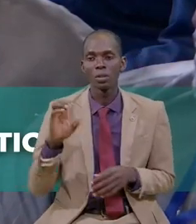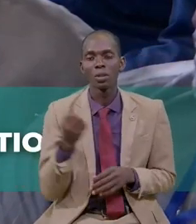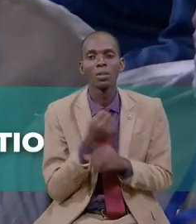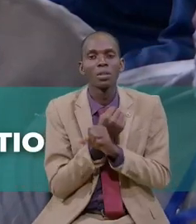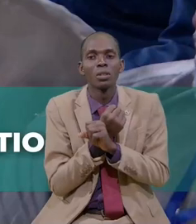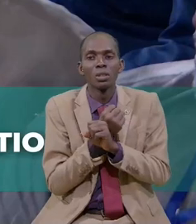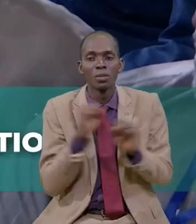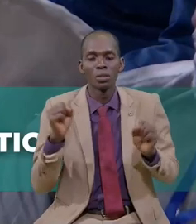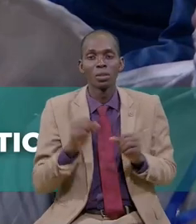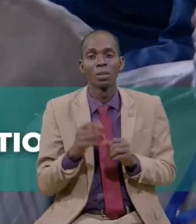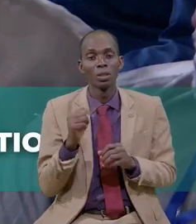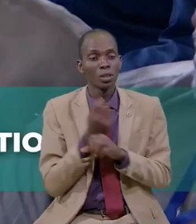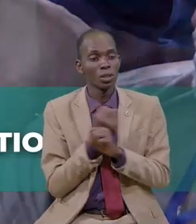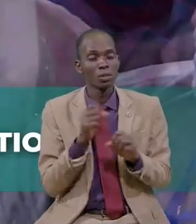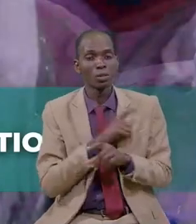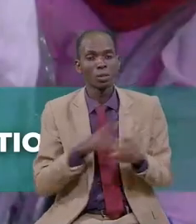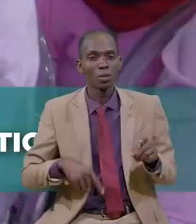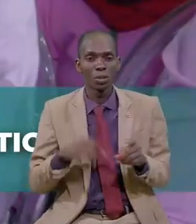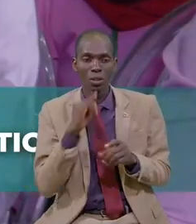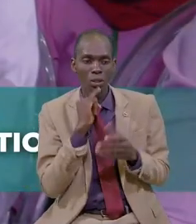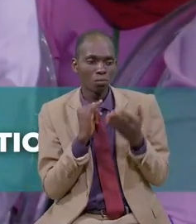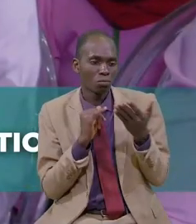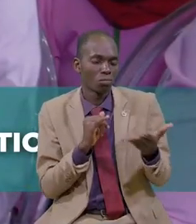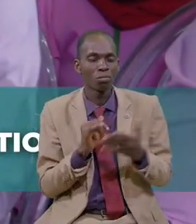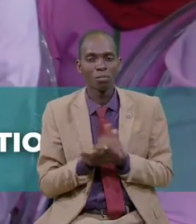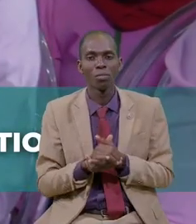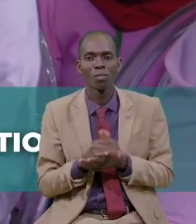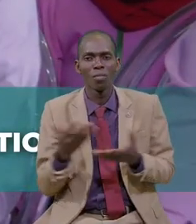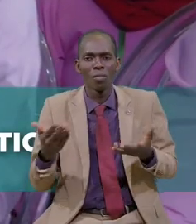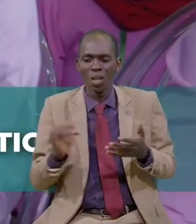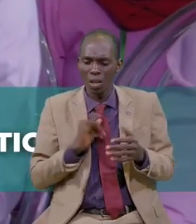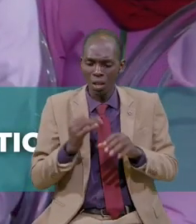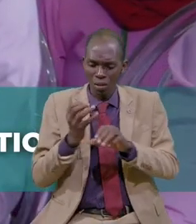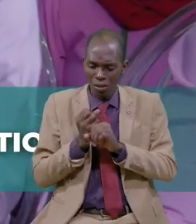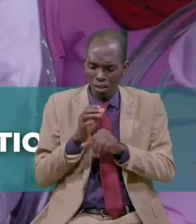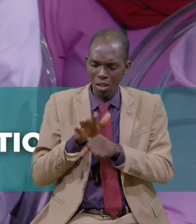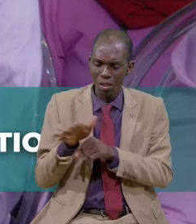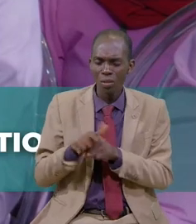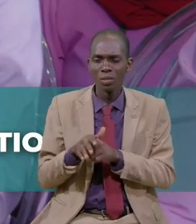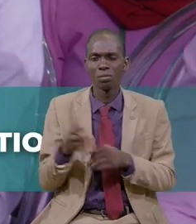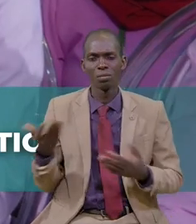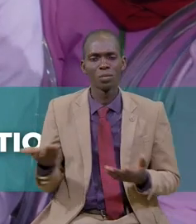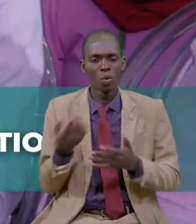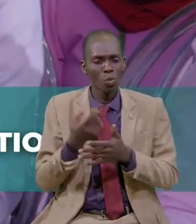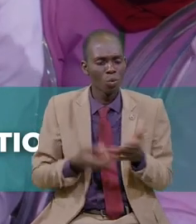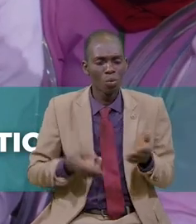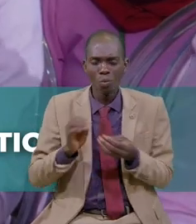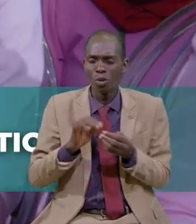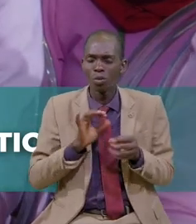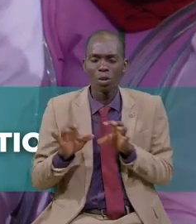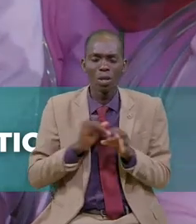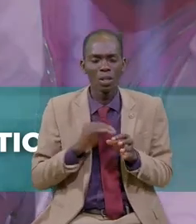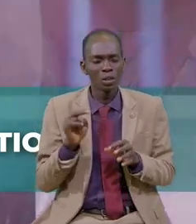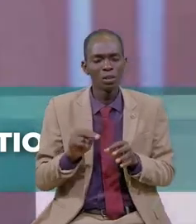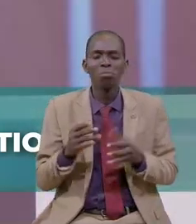salut du Seigneur est disponible, mais il rejette ça. Il dit non, qu'est-ce que je cherche? Si j'impose les mains aux malades, ils seront guéris.